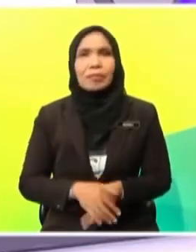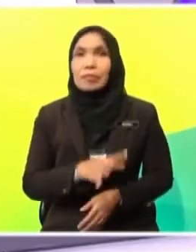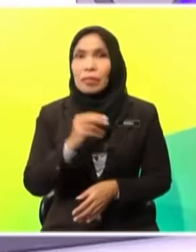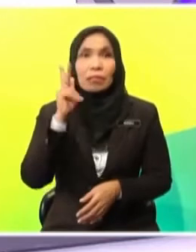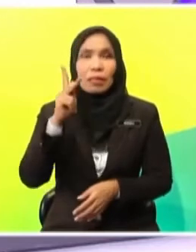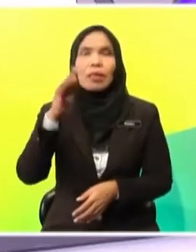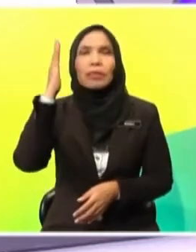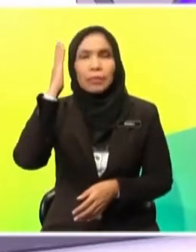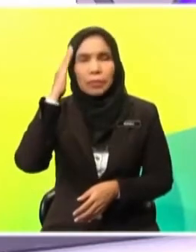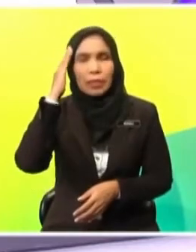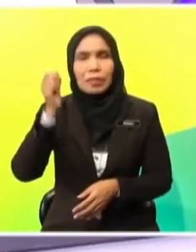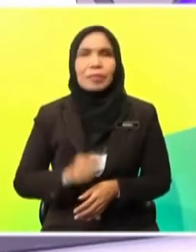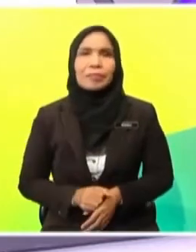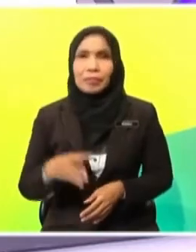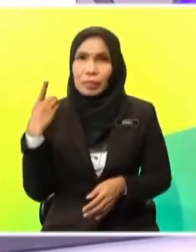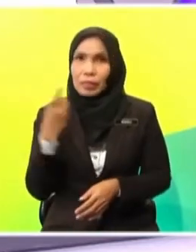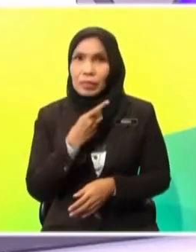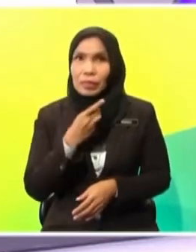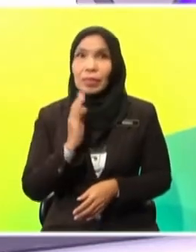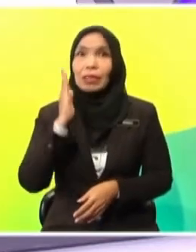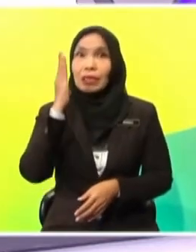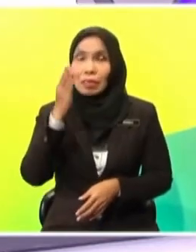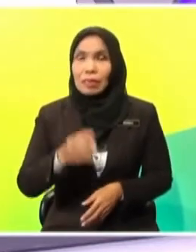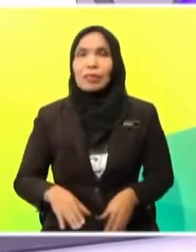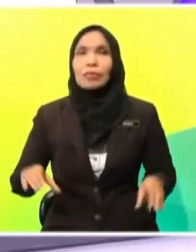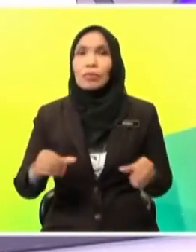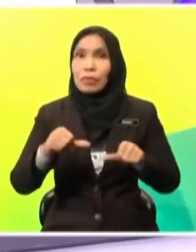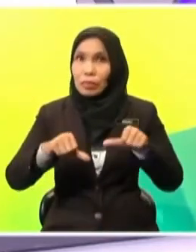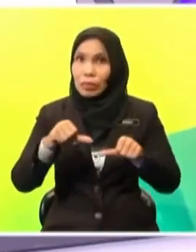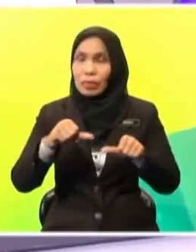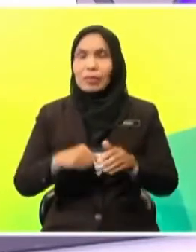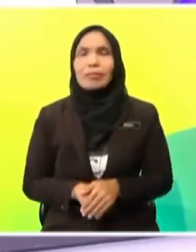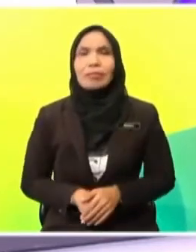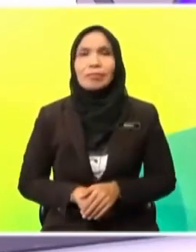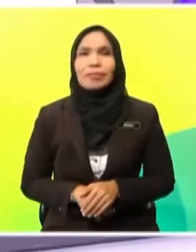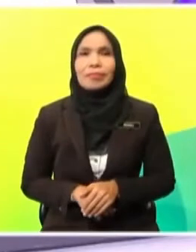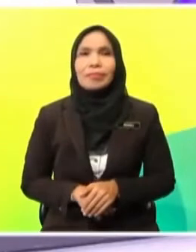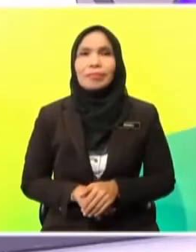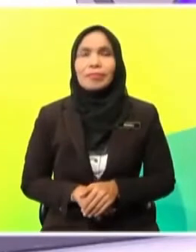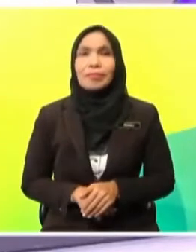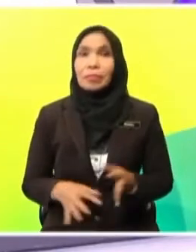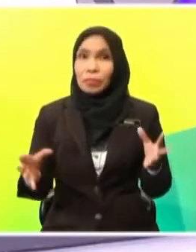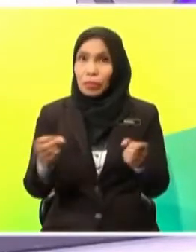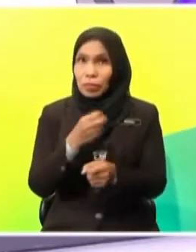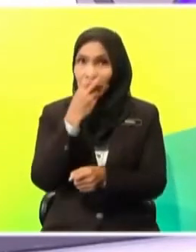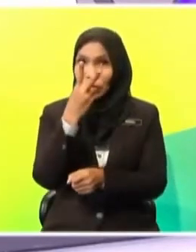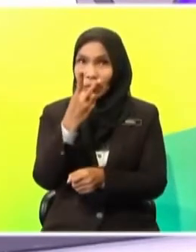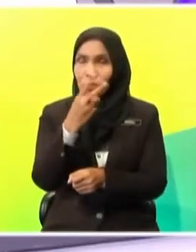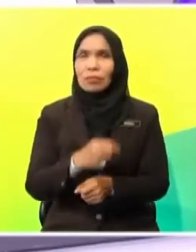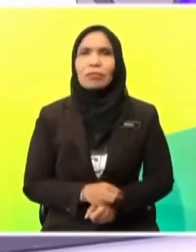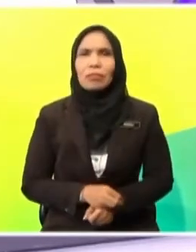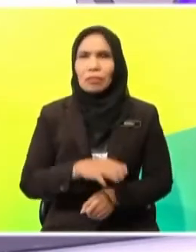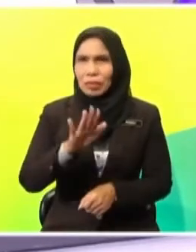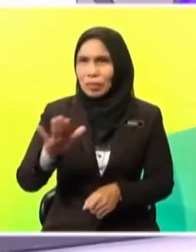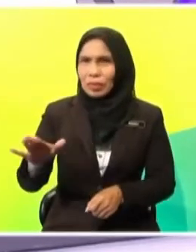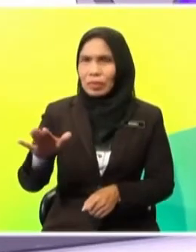sedangkan kita akan teruskan dengan aktiviti pengukuhan nak tengok anak-anak rumah yang kayu paham atau tidak